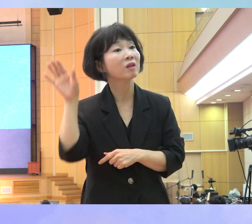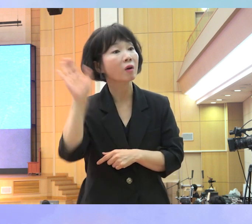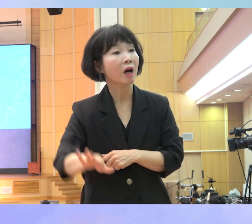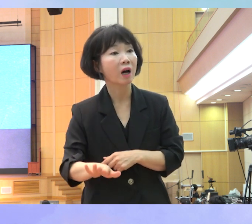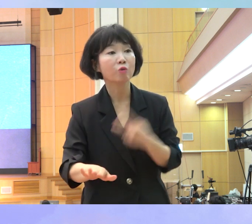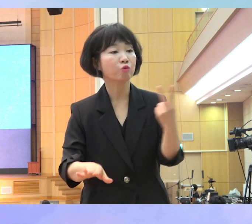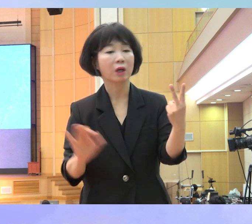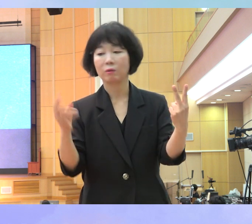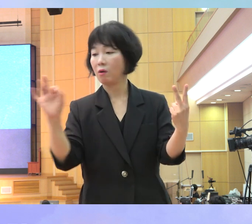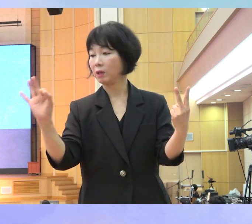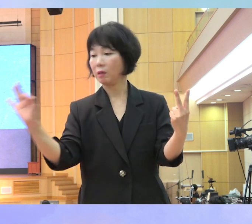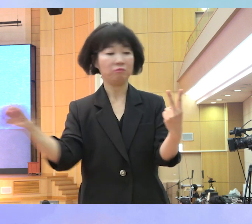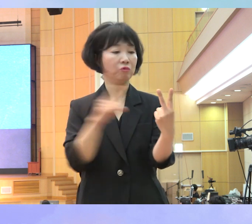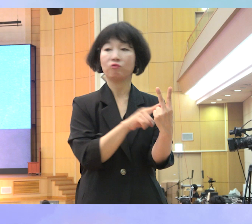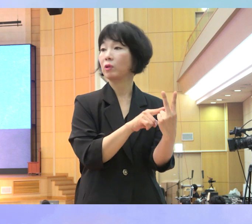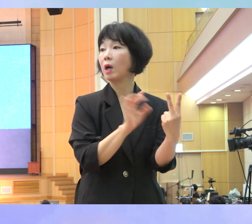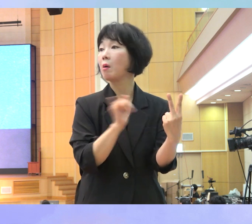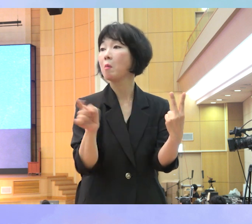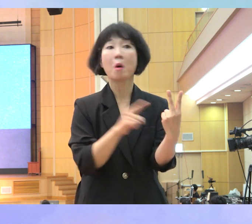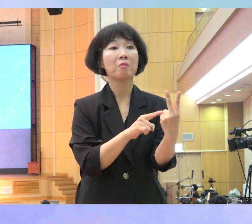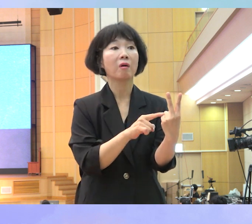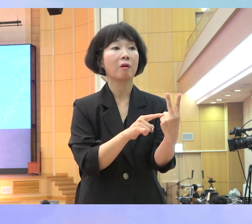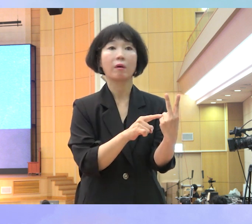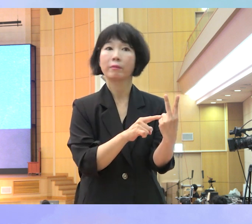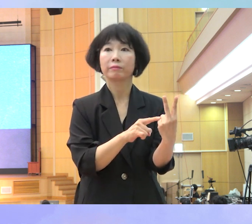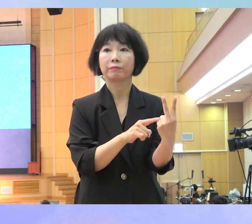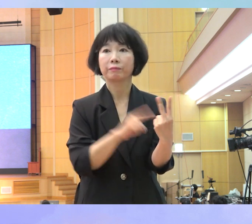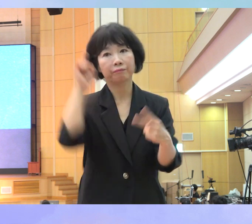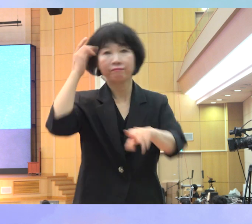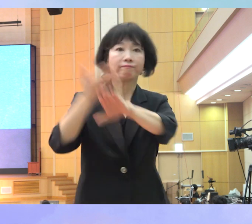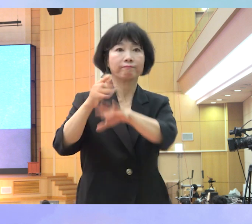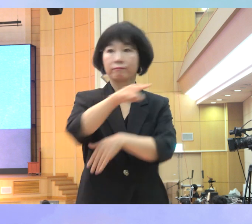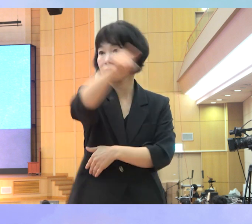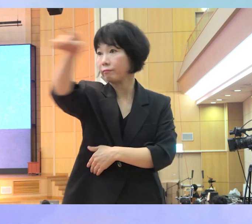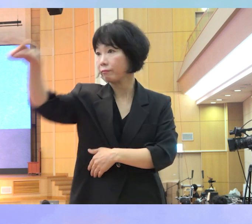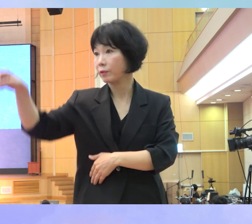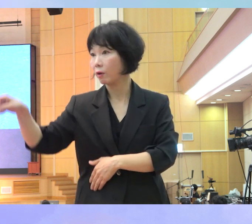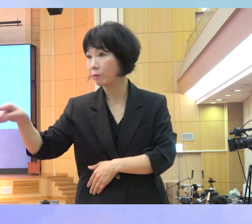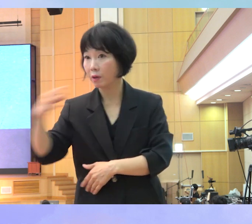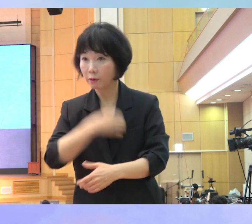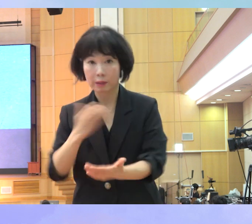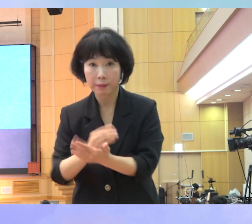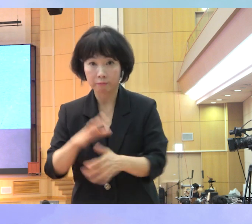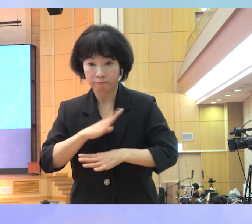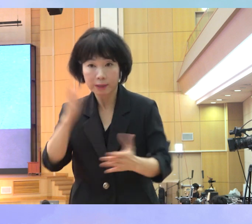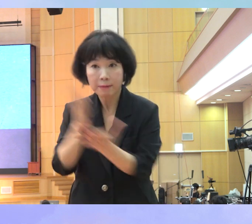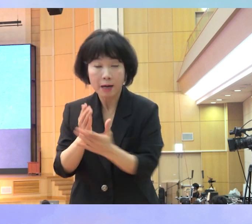이 두 명의 정탐꾼 여호수아와 갈렙은 그들은 우리의 뭐다? 밥이다.